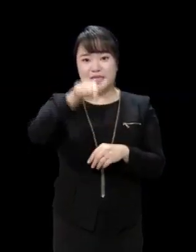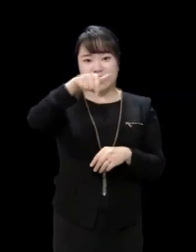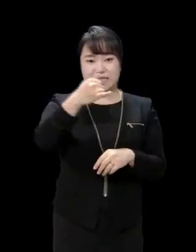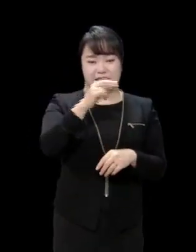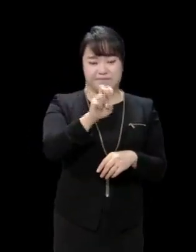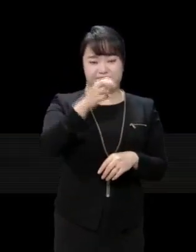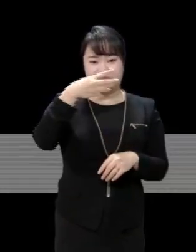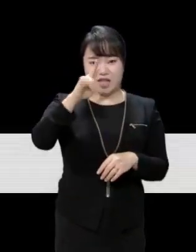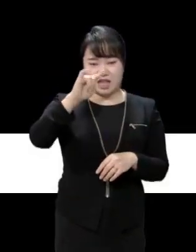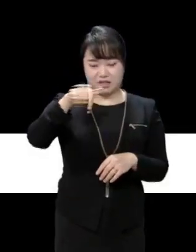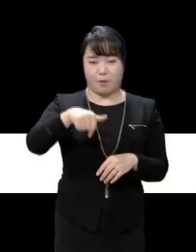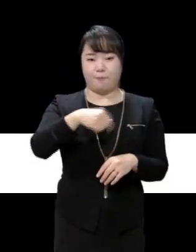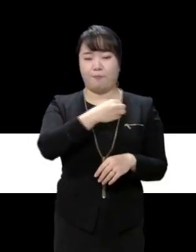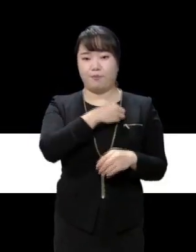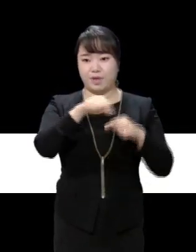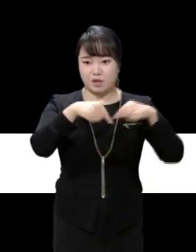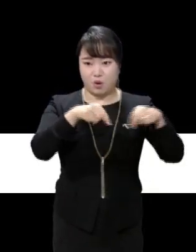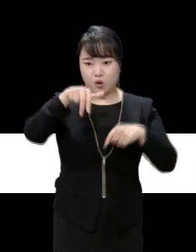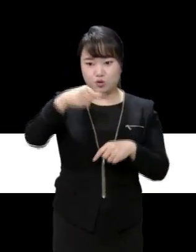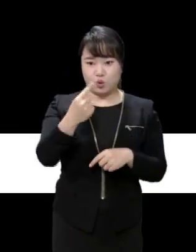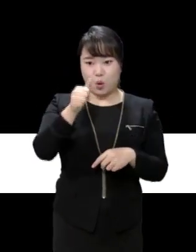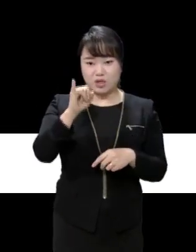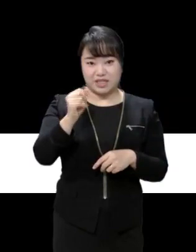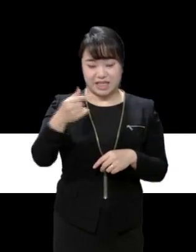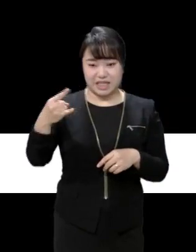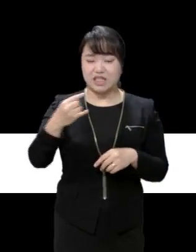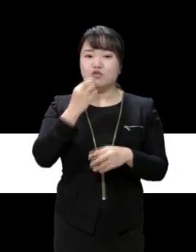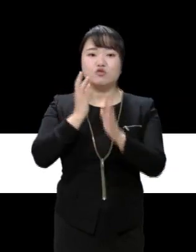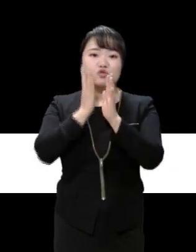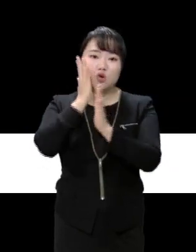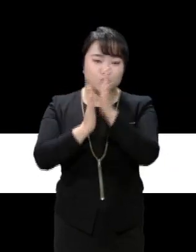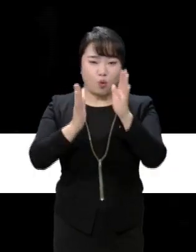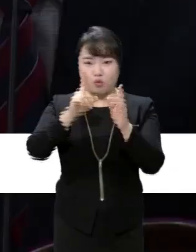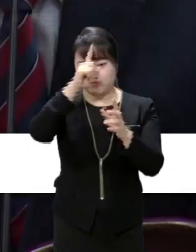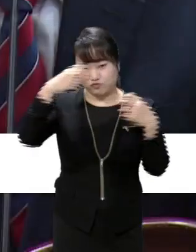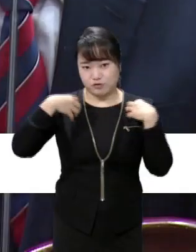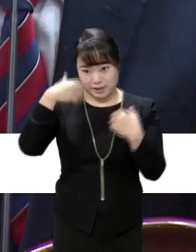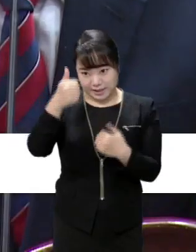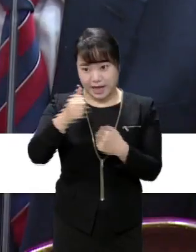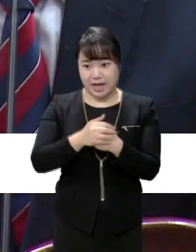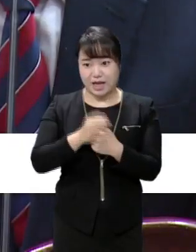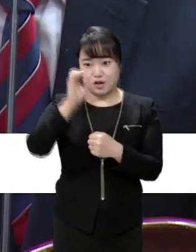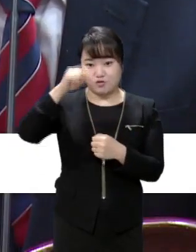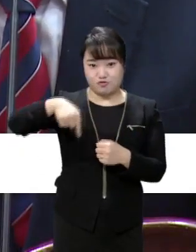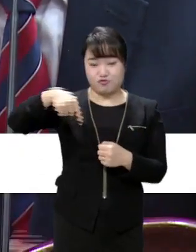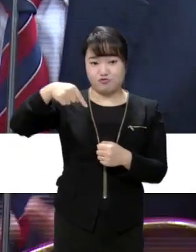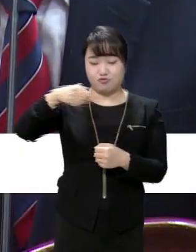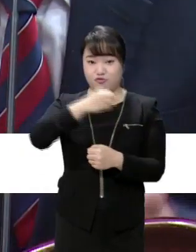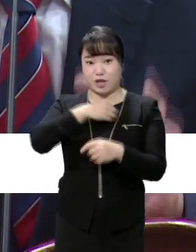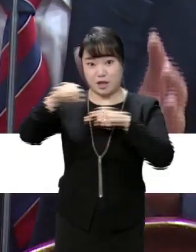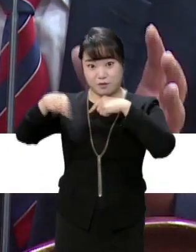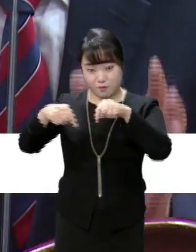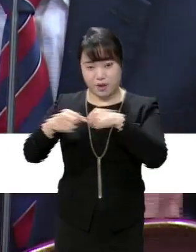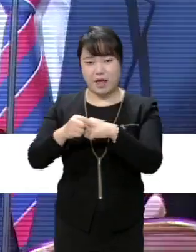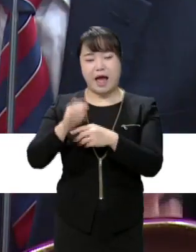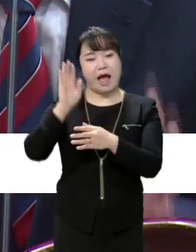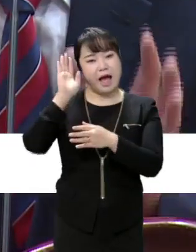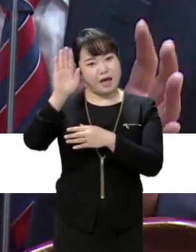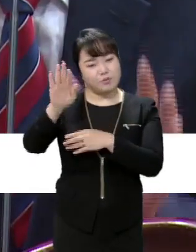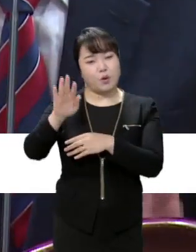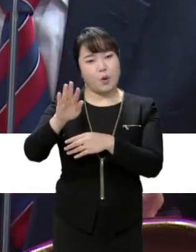대석 전 국회의원과 좋은 이현 서초구청장 등입니다 우상호 현 국회의원도 조만간